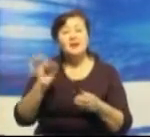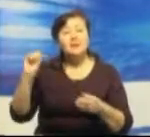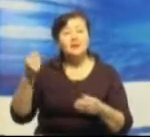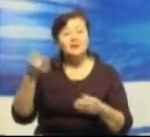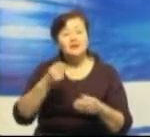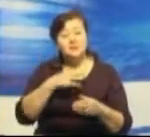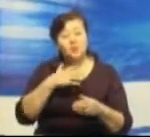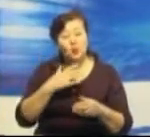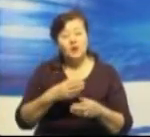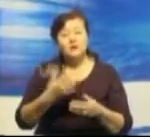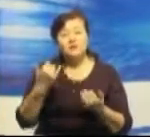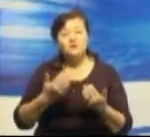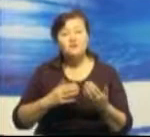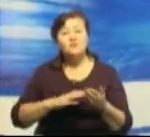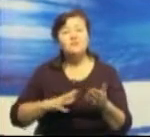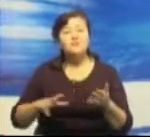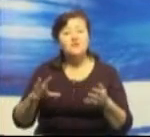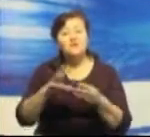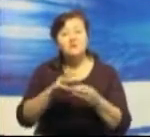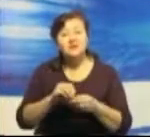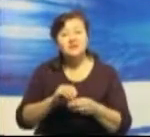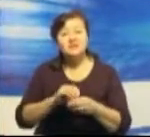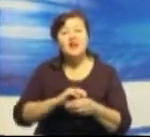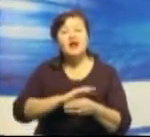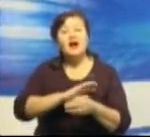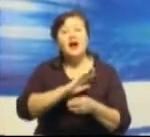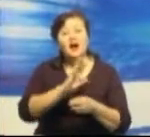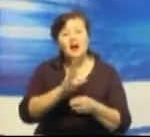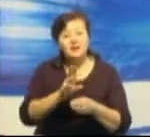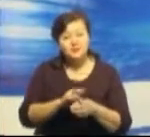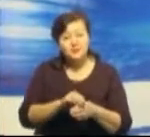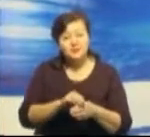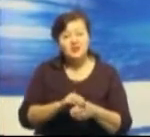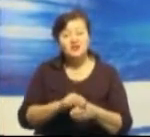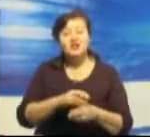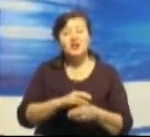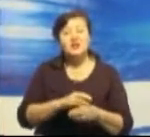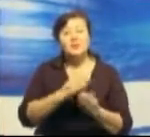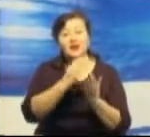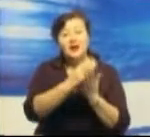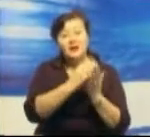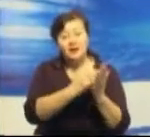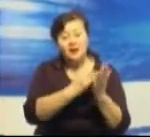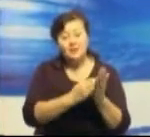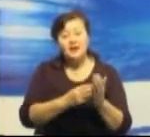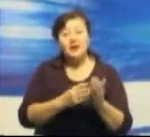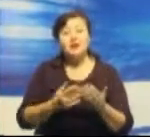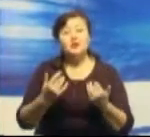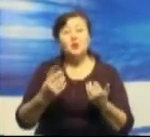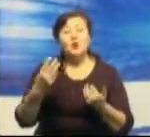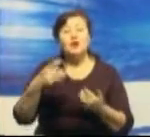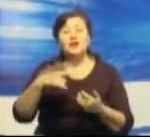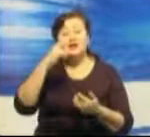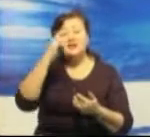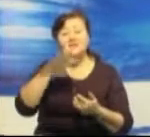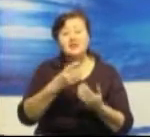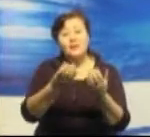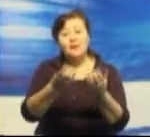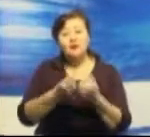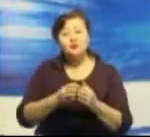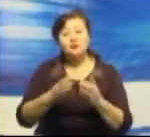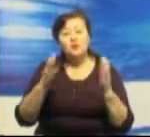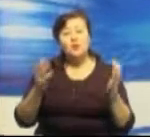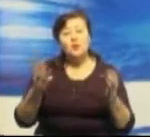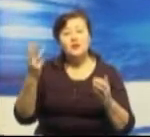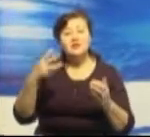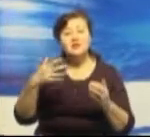обсудили запланированные проекты. Если они будут реализованы, то 35 тысяч казахстанцев получат постоянные рабочие места. В 2016